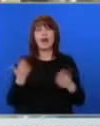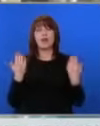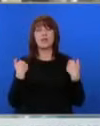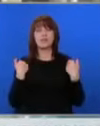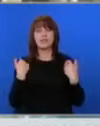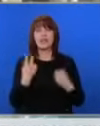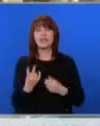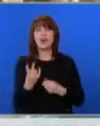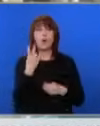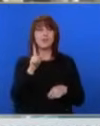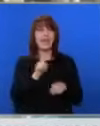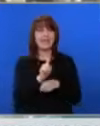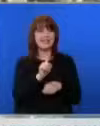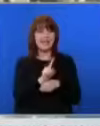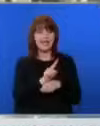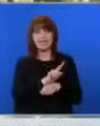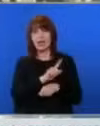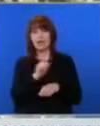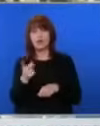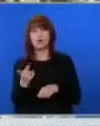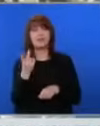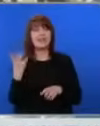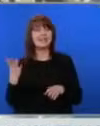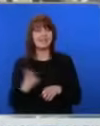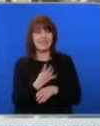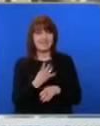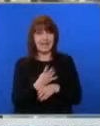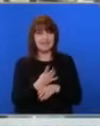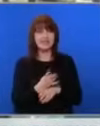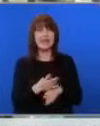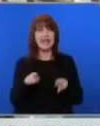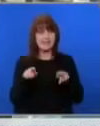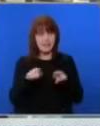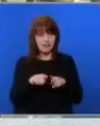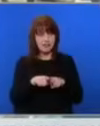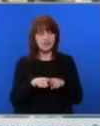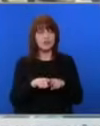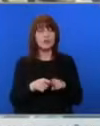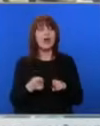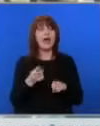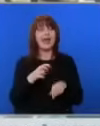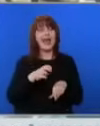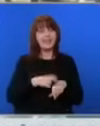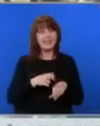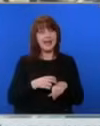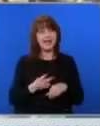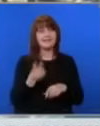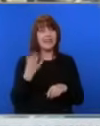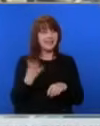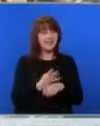от 2011 до 2019 и декан на същия факултет от 2019